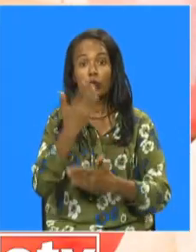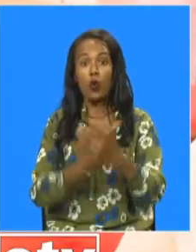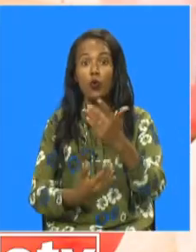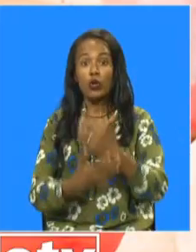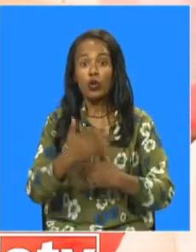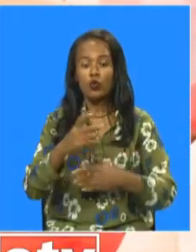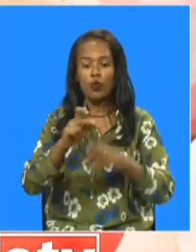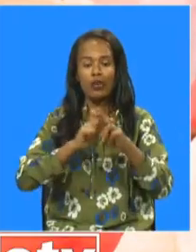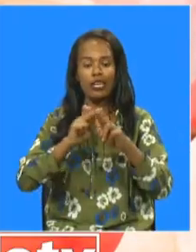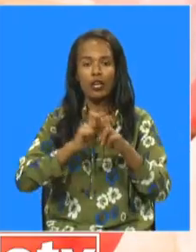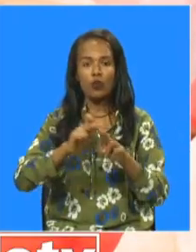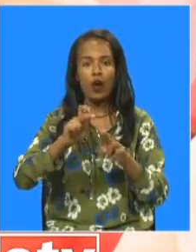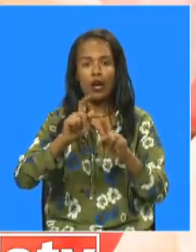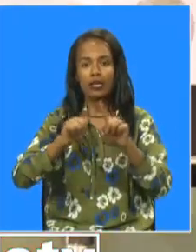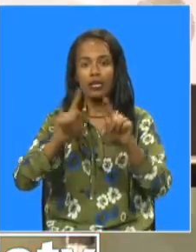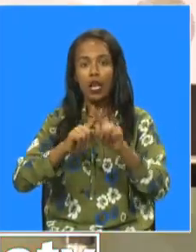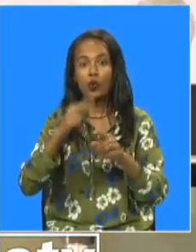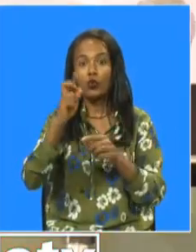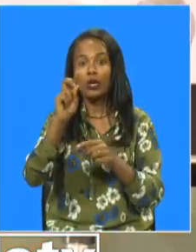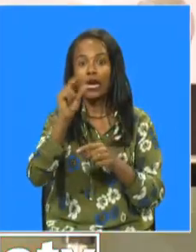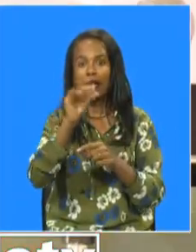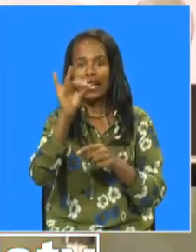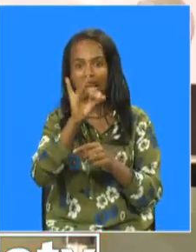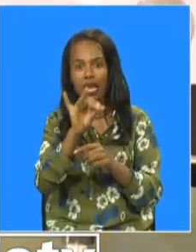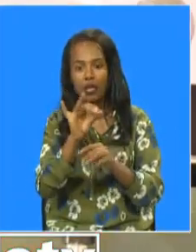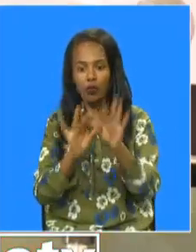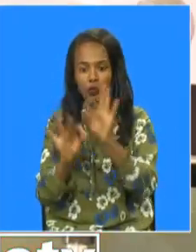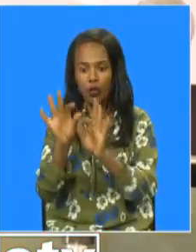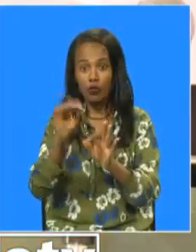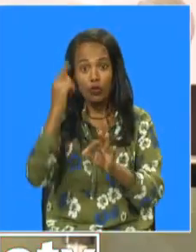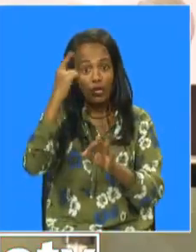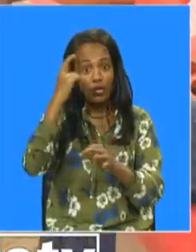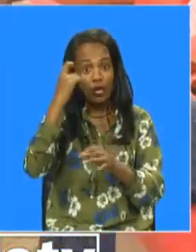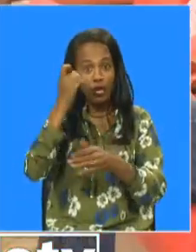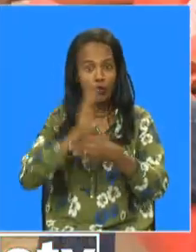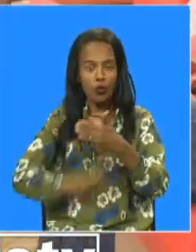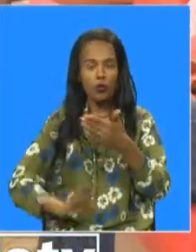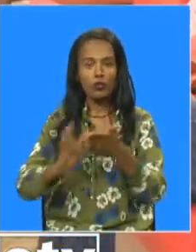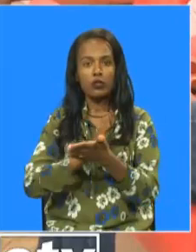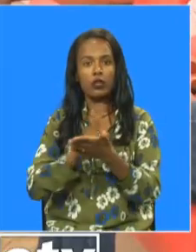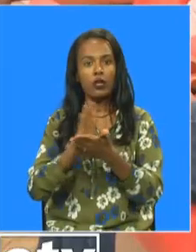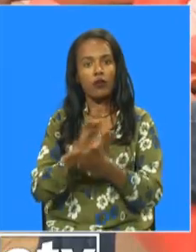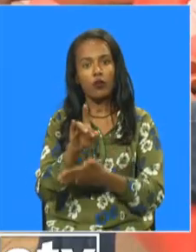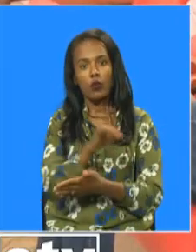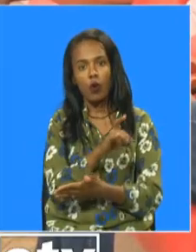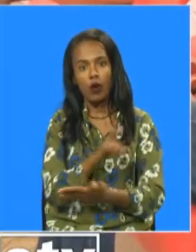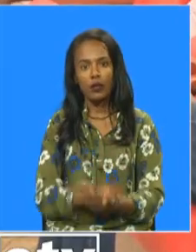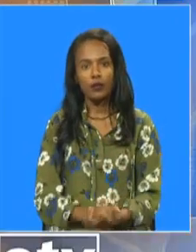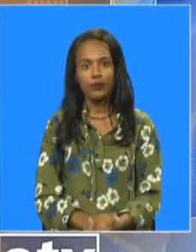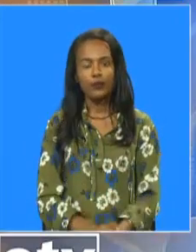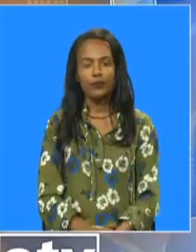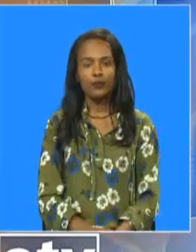በውይይቱ በድሬዳዋ ከተለያዩ ቀበሌዎች የተውጣጡ የትግራይ ተወላጆች ተሳታፊ ሆነዋል።